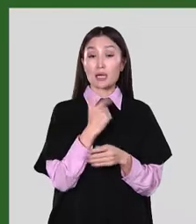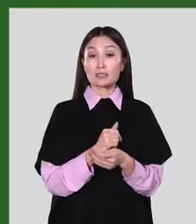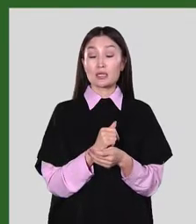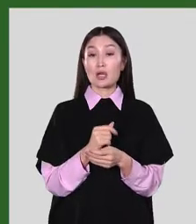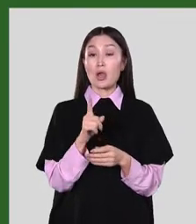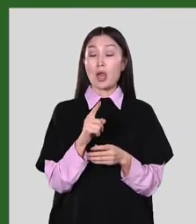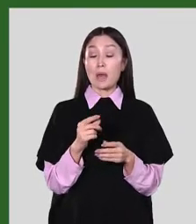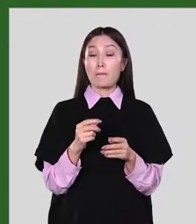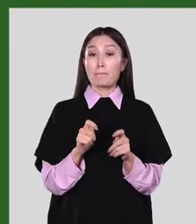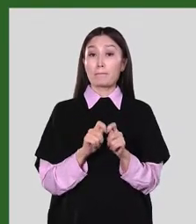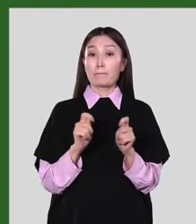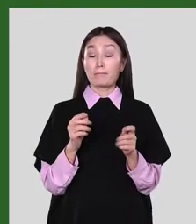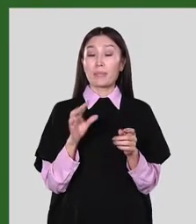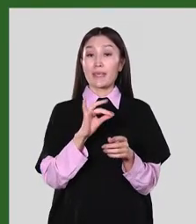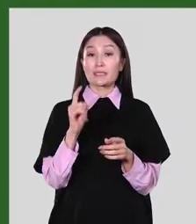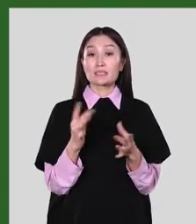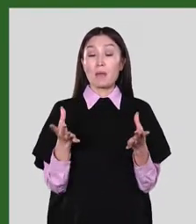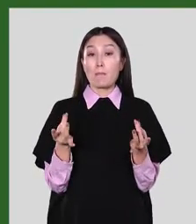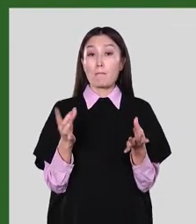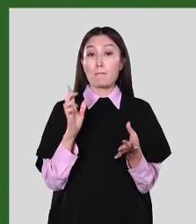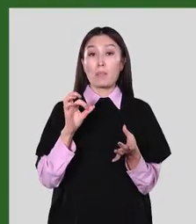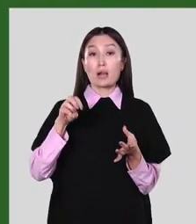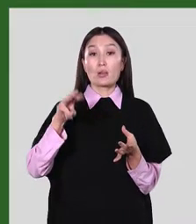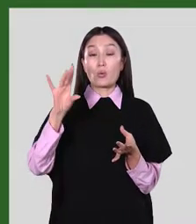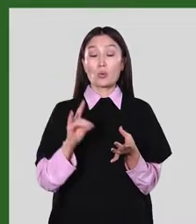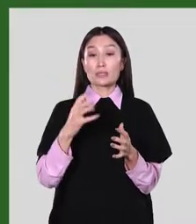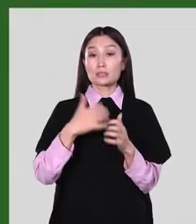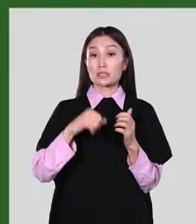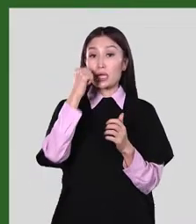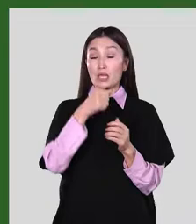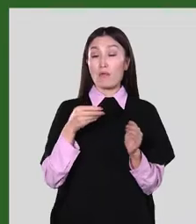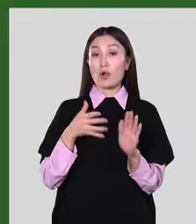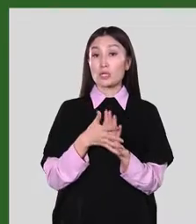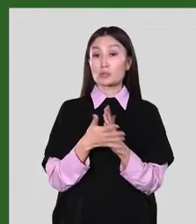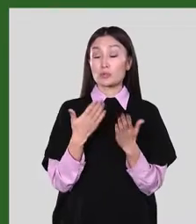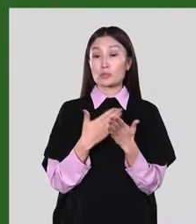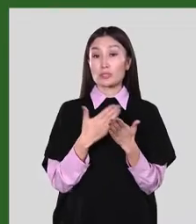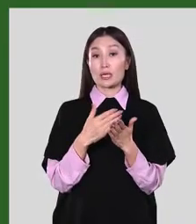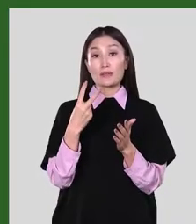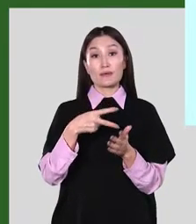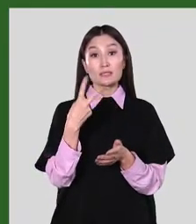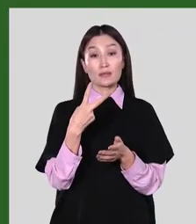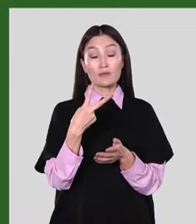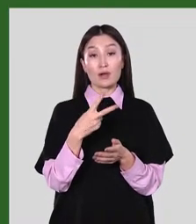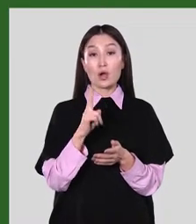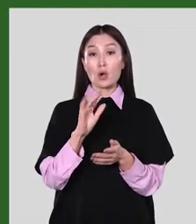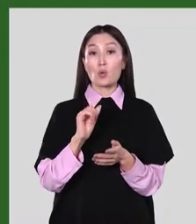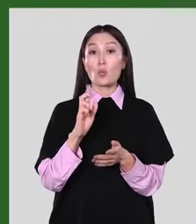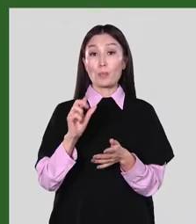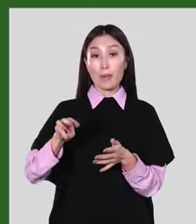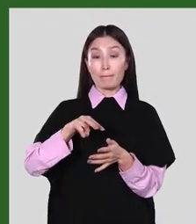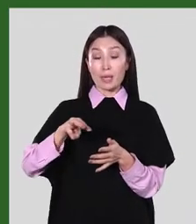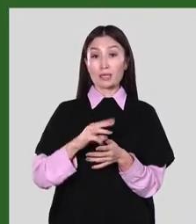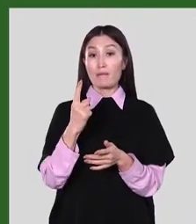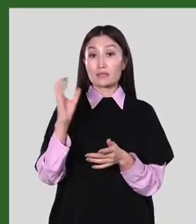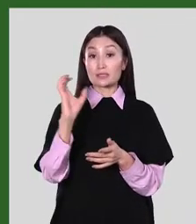питающийся из болот близи так пока средний годовой расход составляет 22 кубических метрах